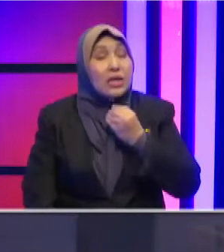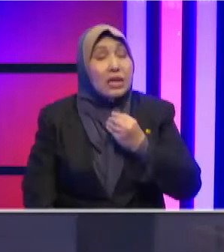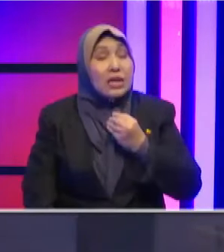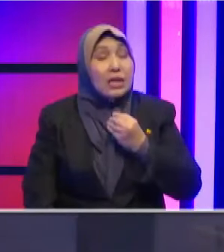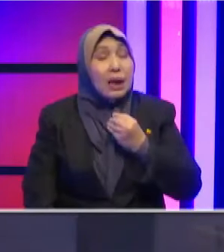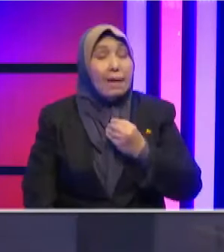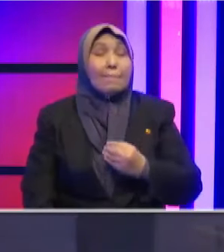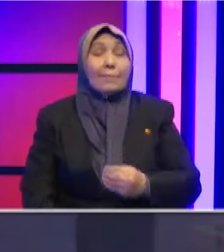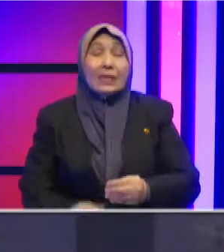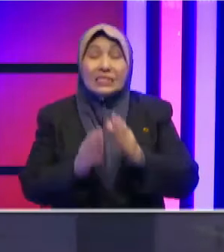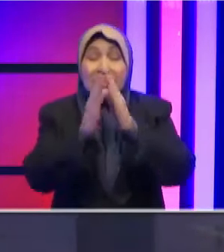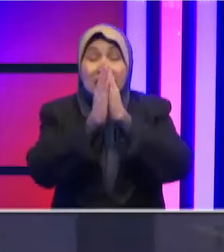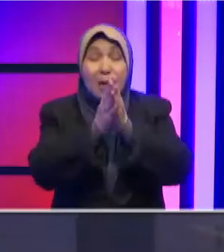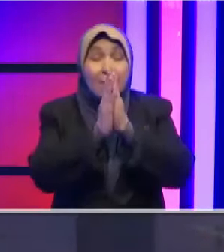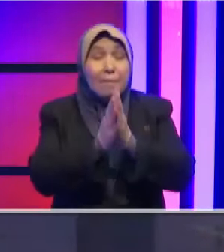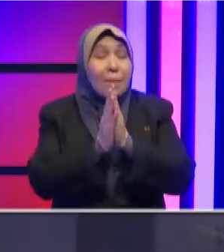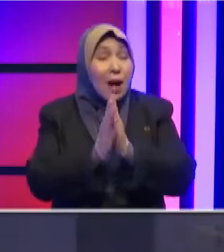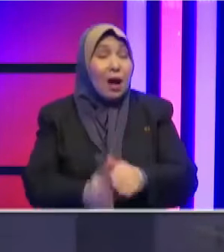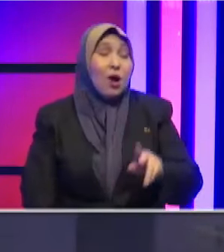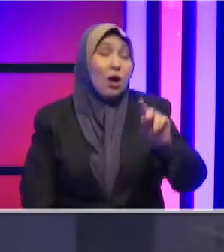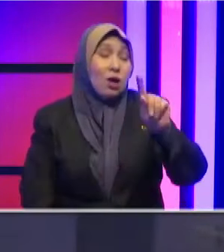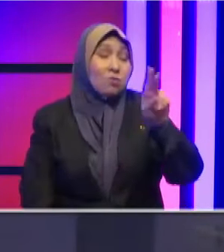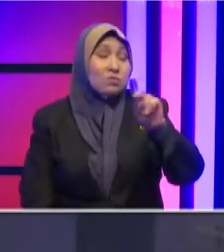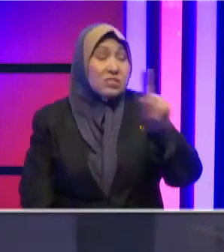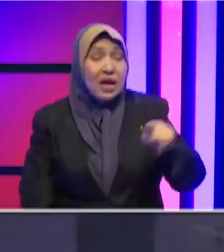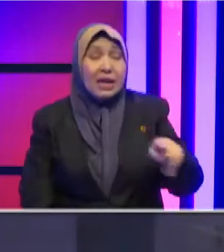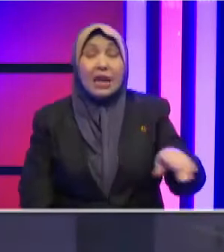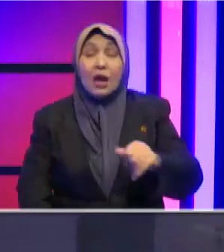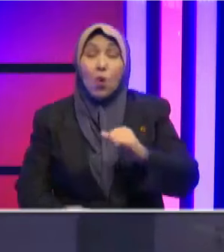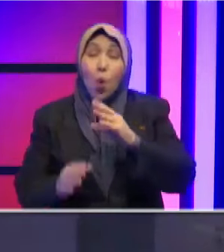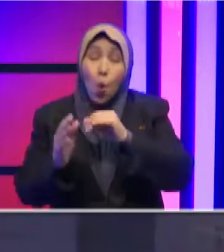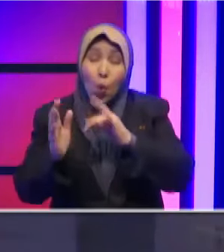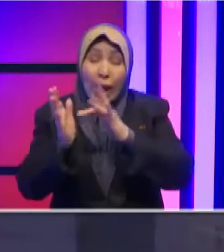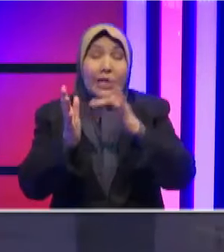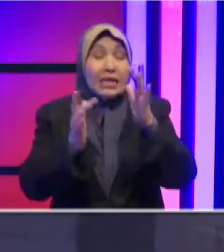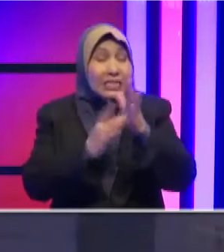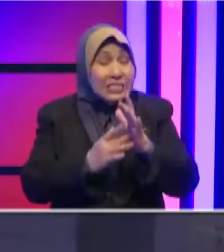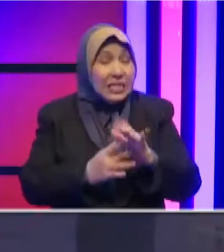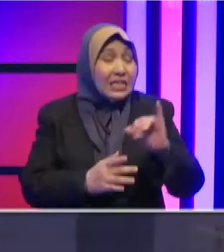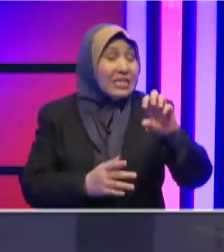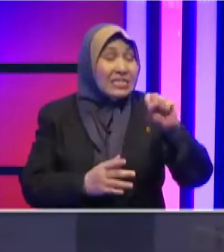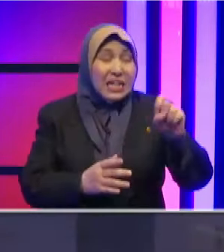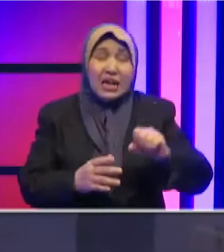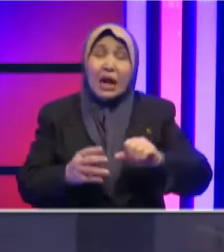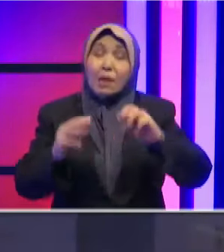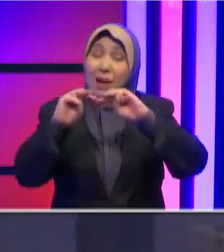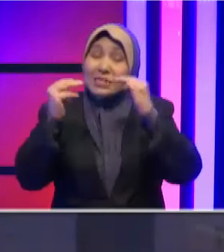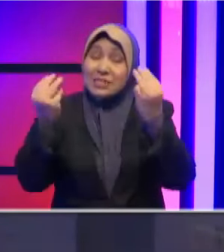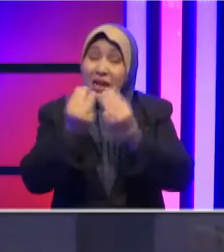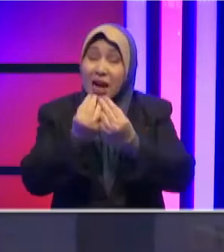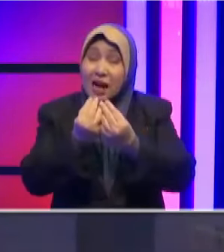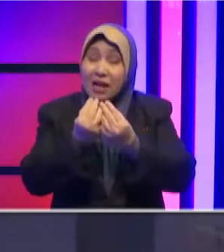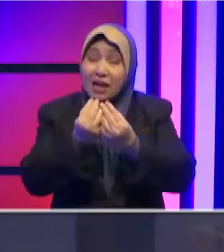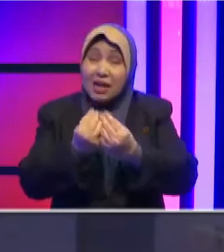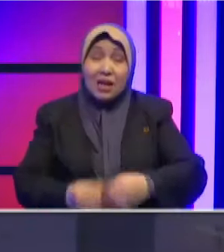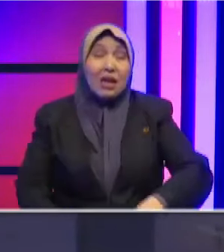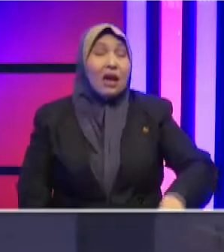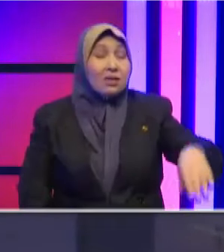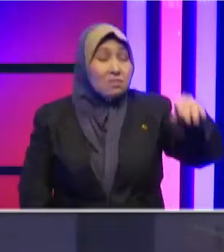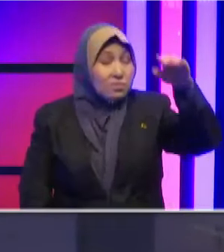mujair dan orang Nasrani menyembah isya dan masyarakat Arab yang lainnya menyembah malaikat